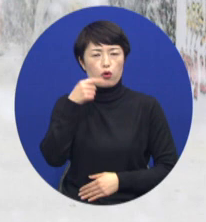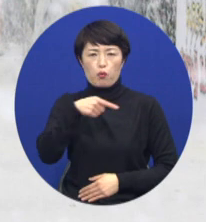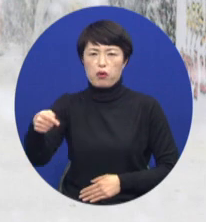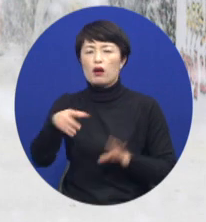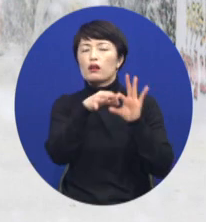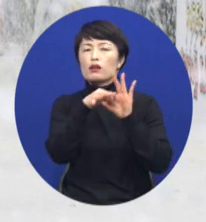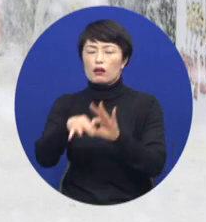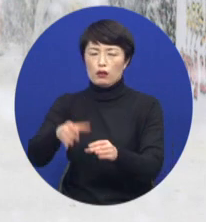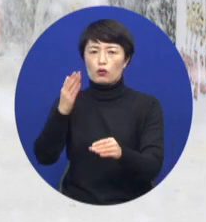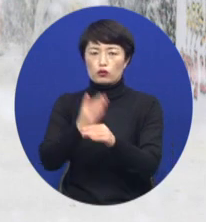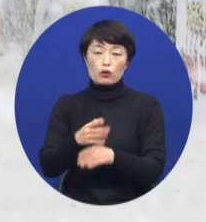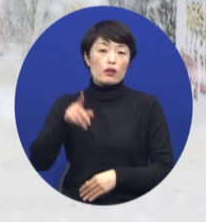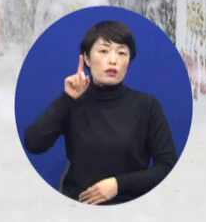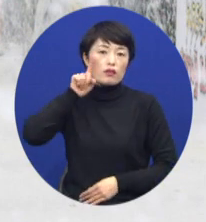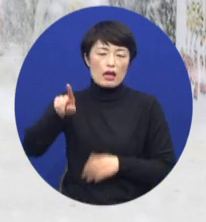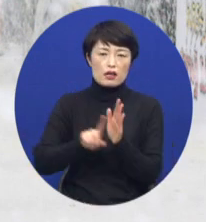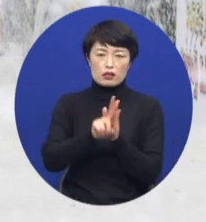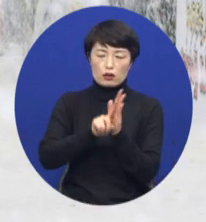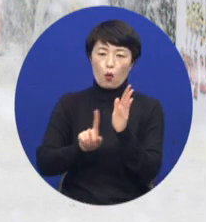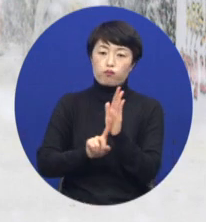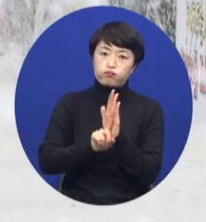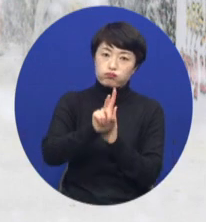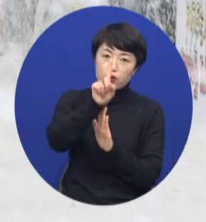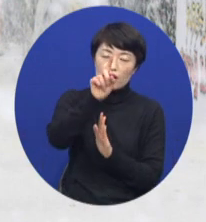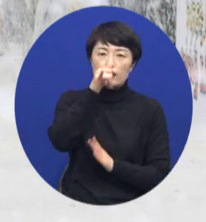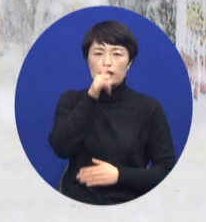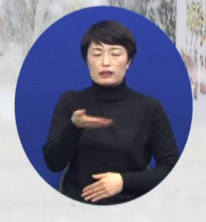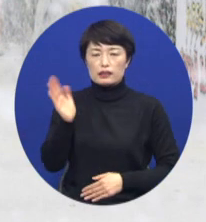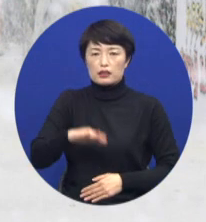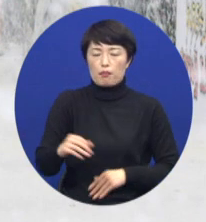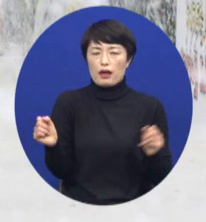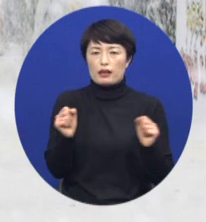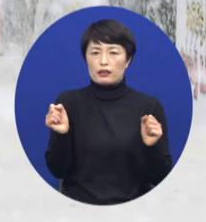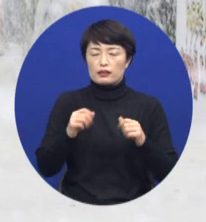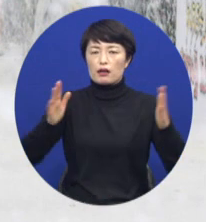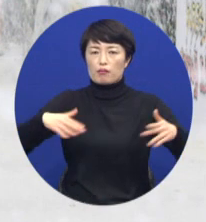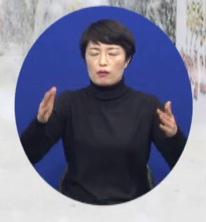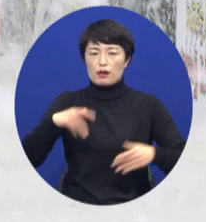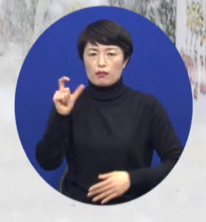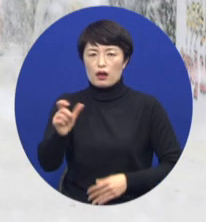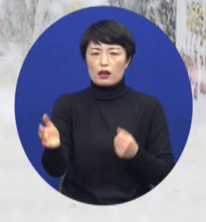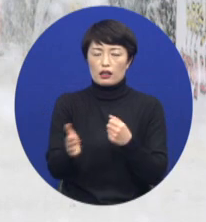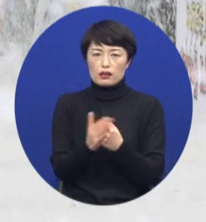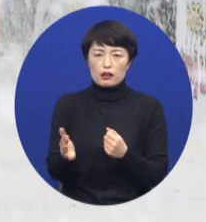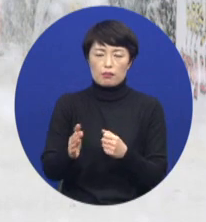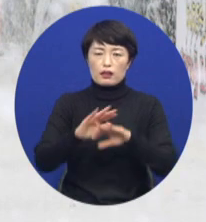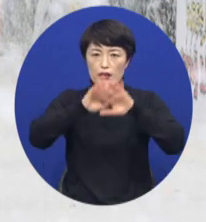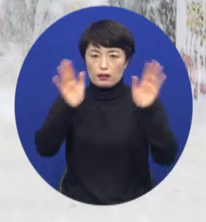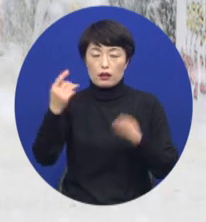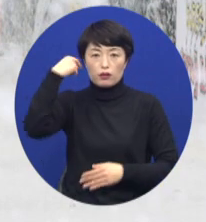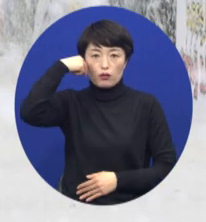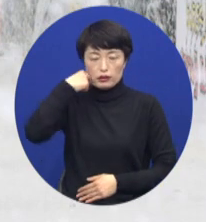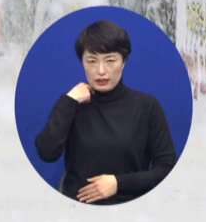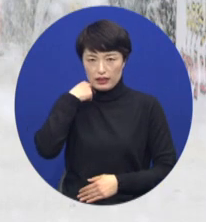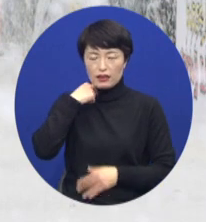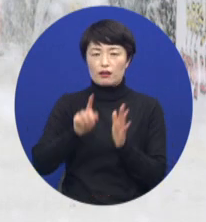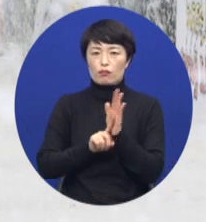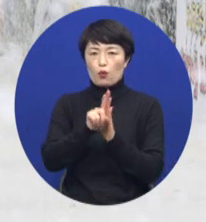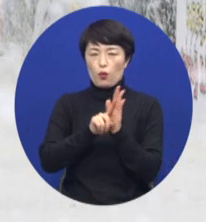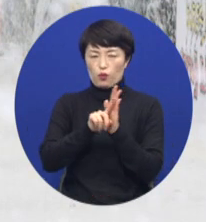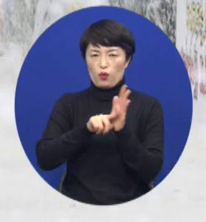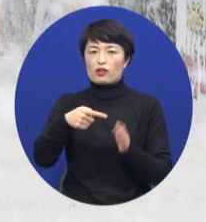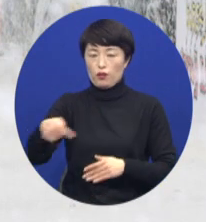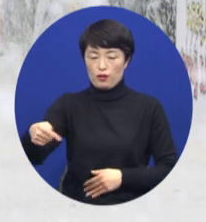내일은 기온이 영상으로 오르겠지만 찬 바람이 강해서 낮에도 체감온도는 영하 6도 않다 크로 죽겠습니다